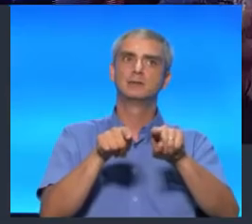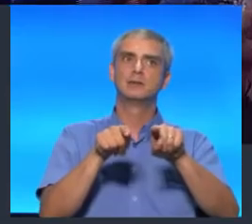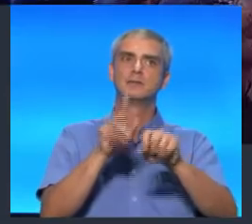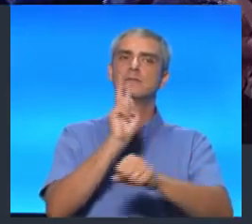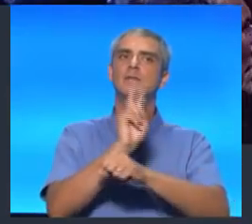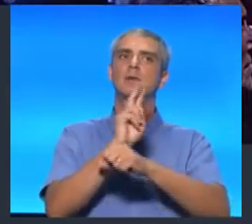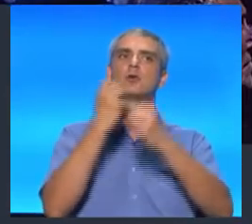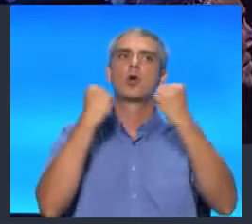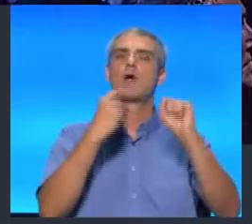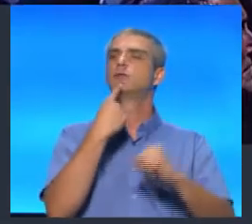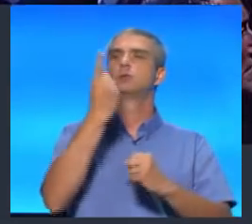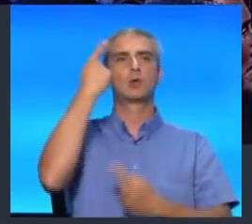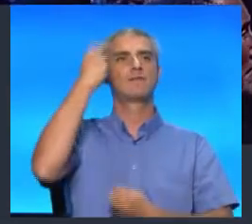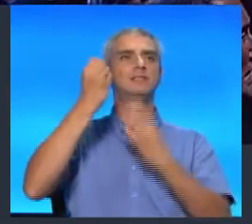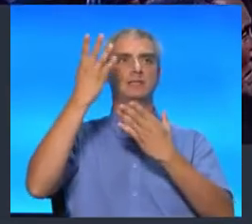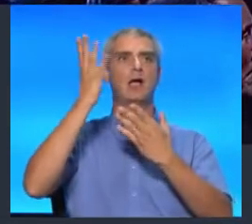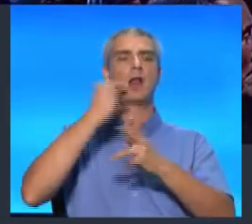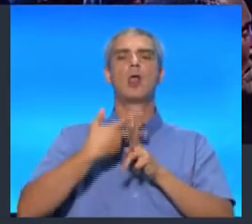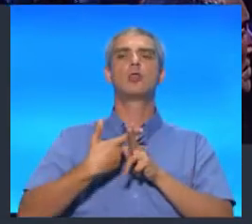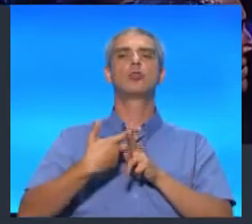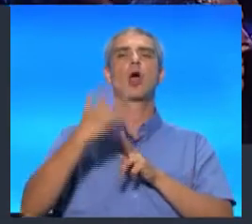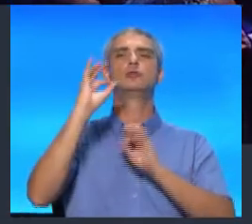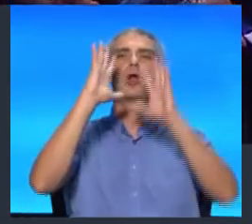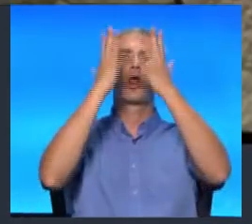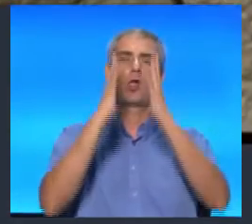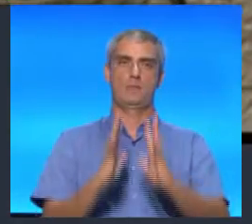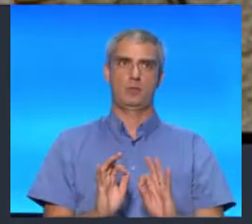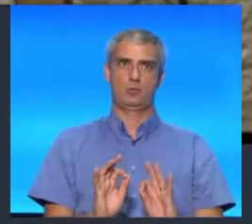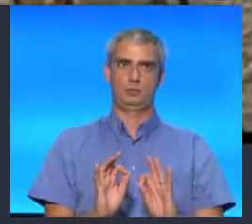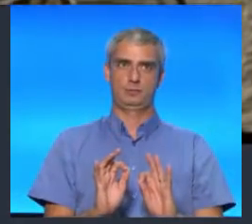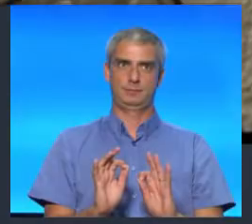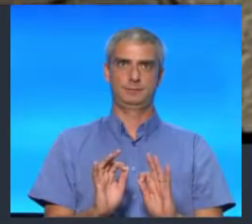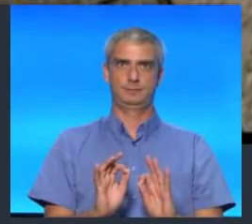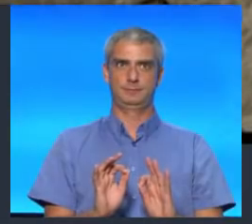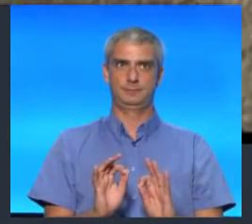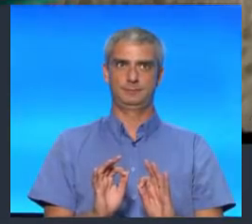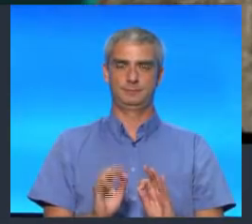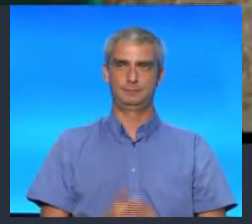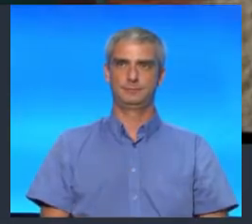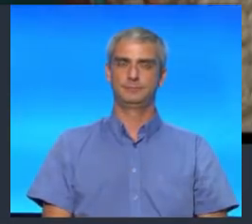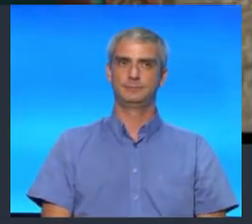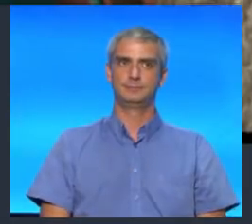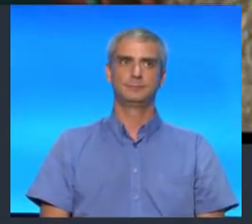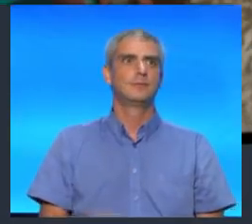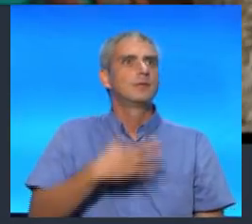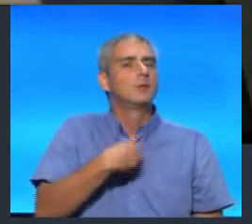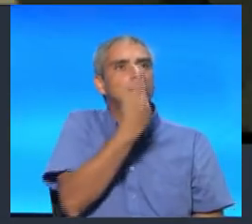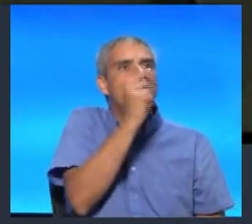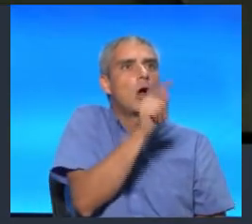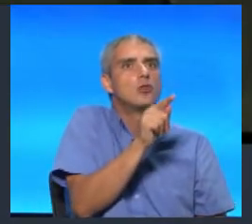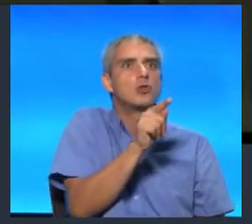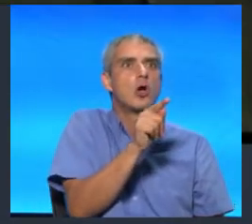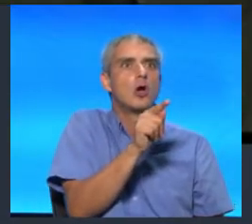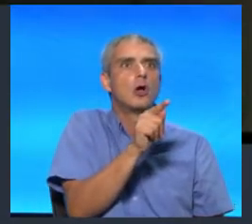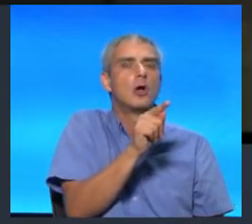protect the freedom of speech and expression and the purity of art. אני רוצה לראות אותו.